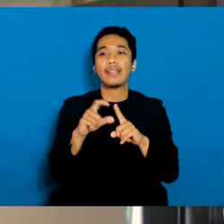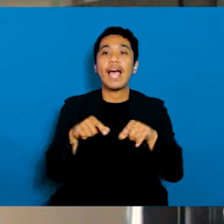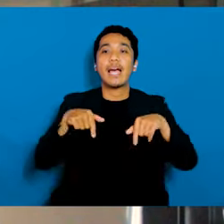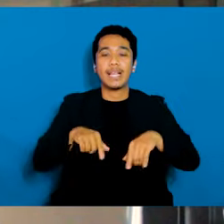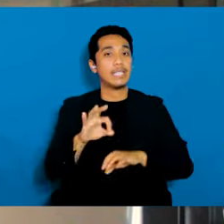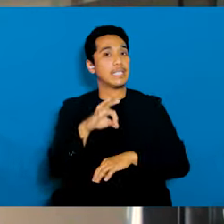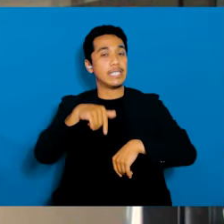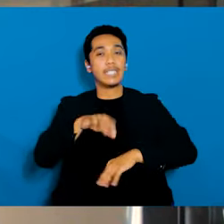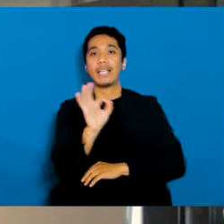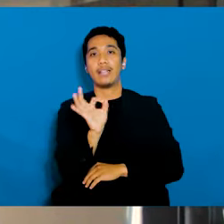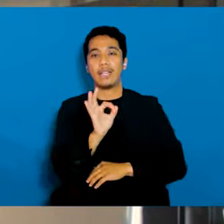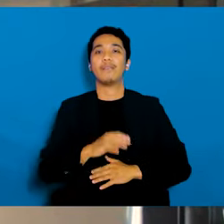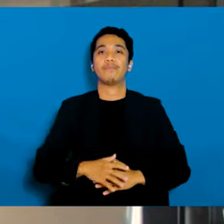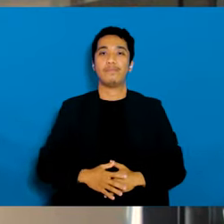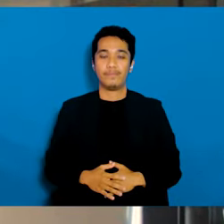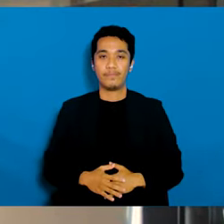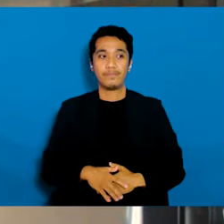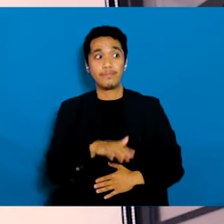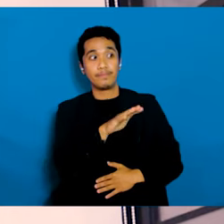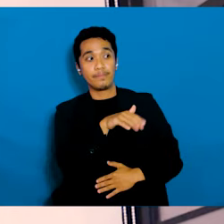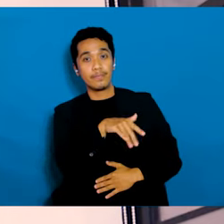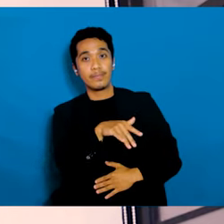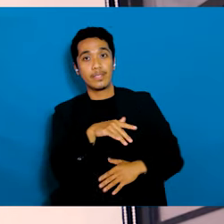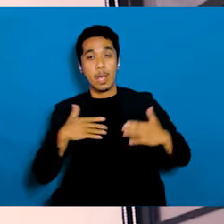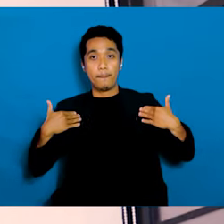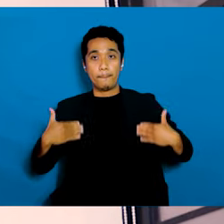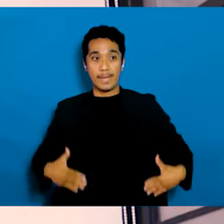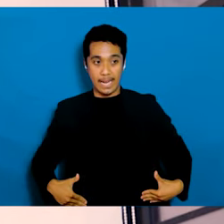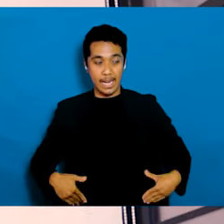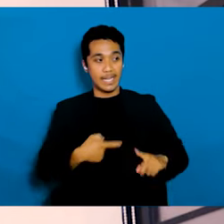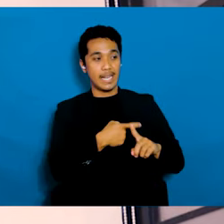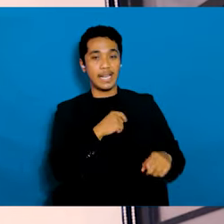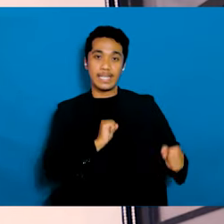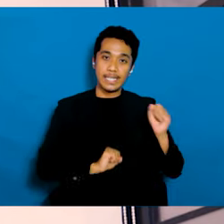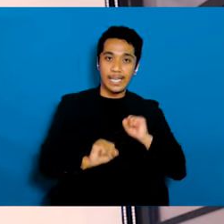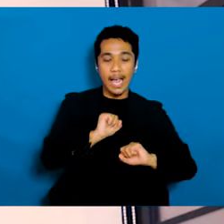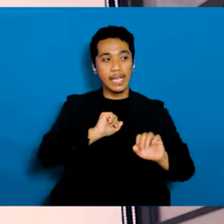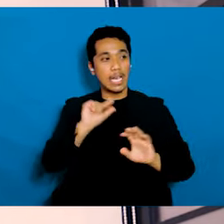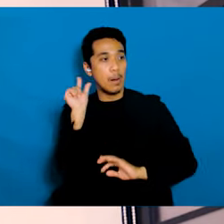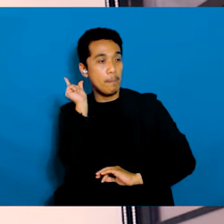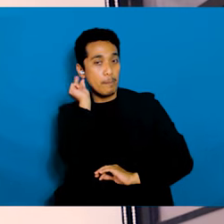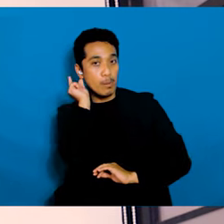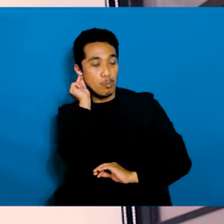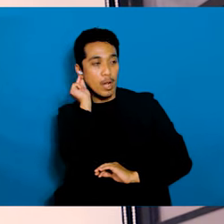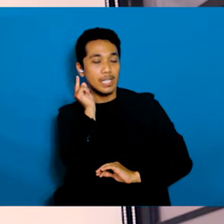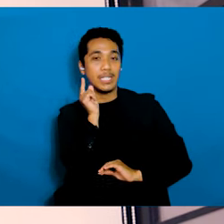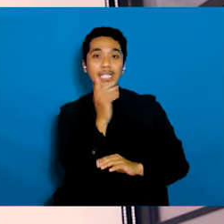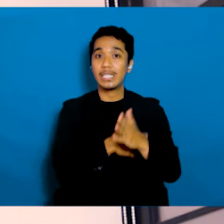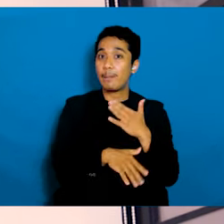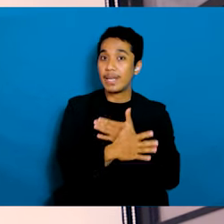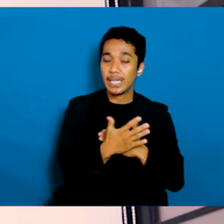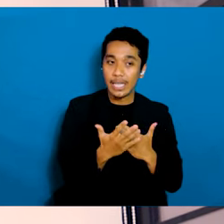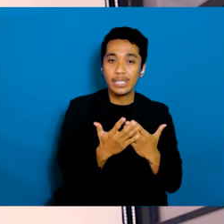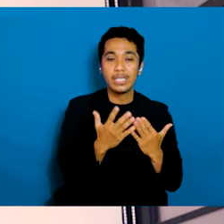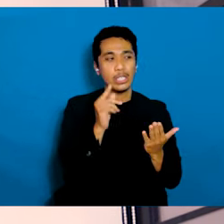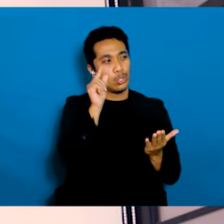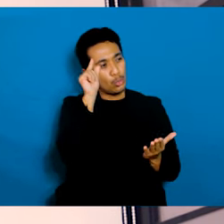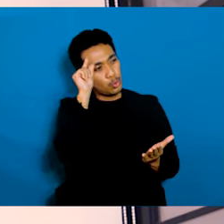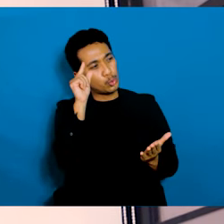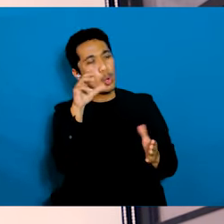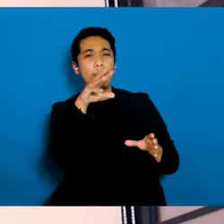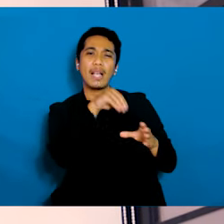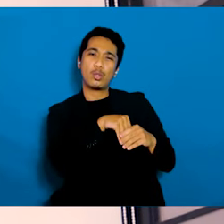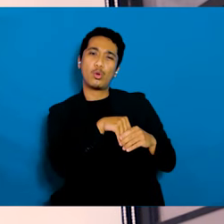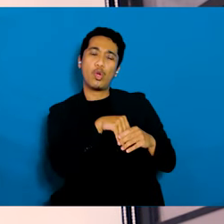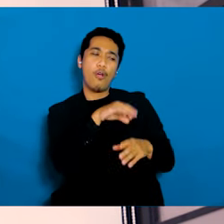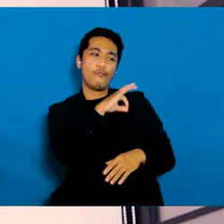juga harus ada ya, ini nggak ada sama sekali. Nah kalau menurut Bu Nining, peran dari gerakan perempuan, terutama perempuan di Babel